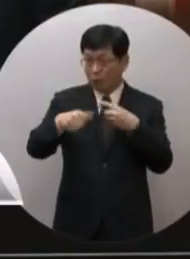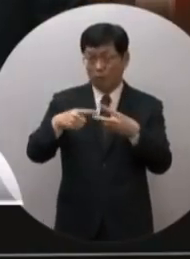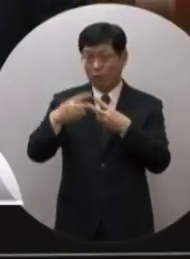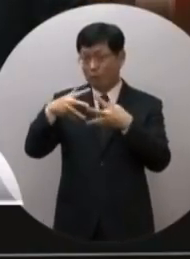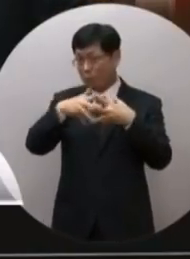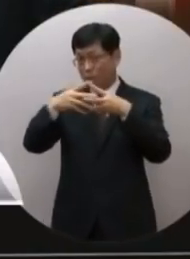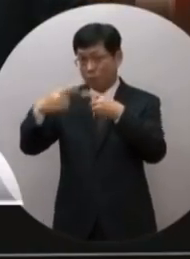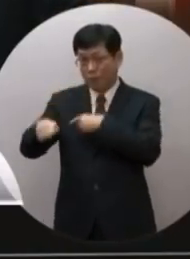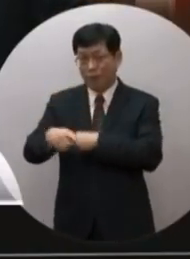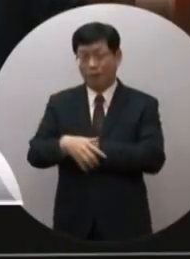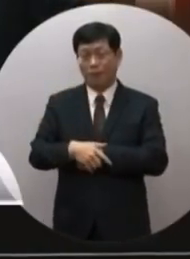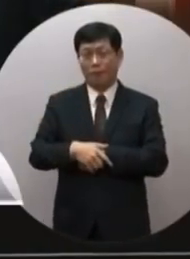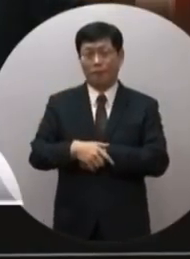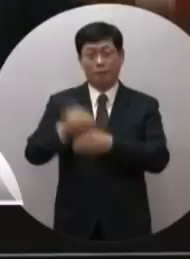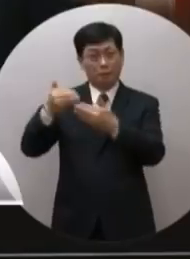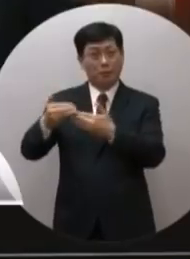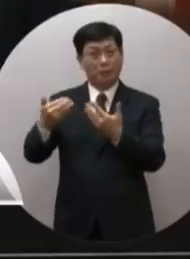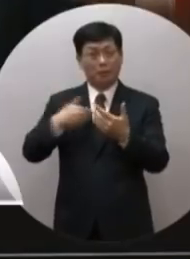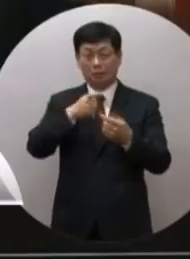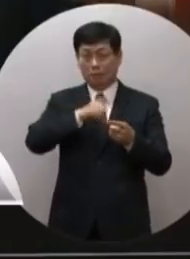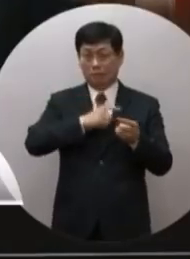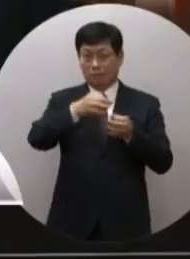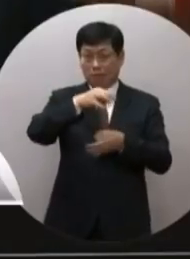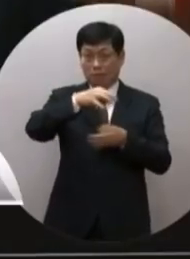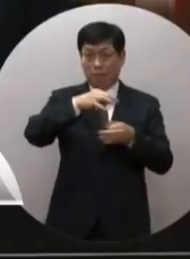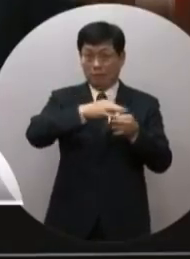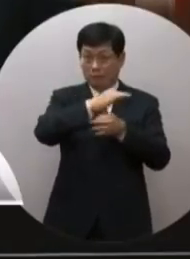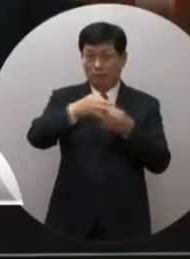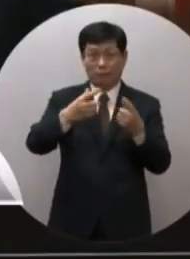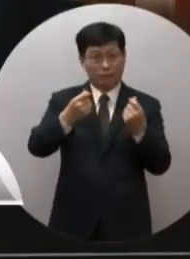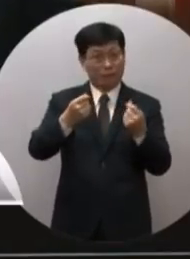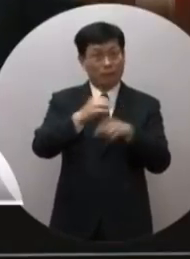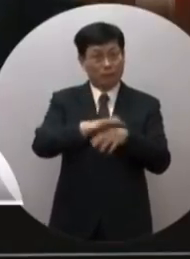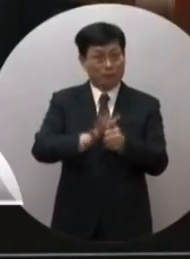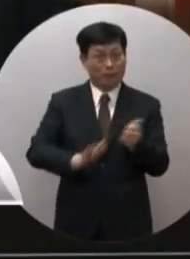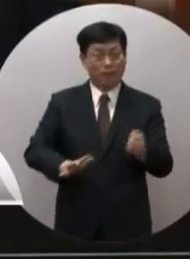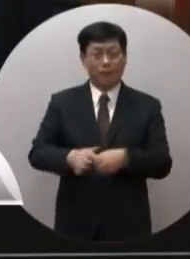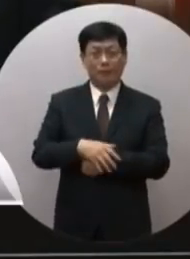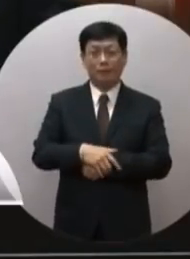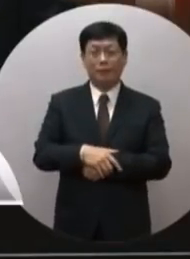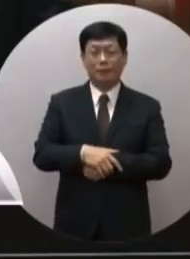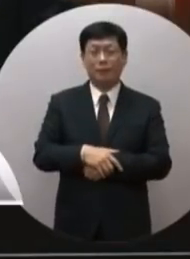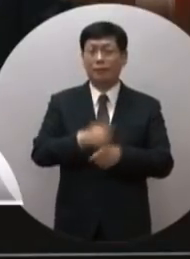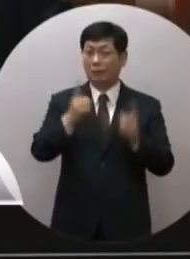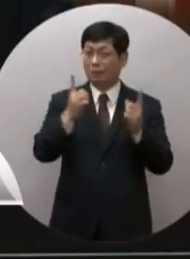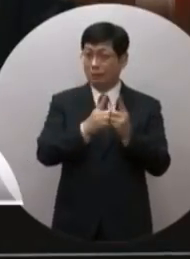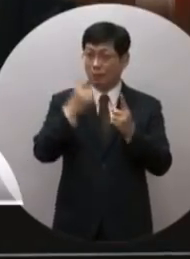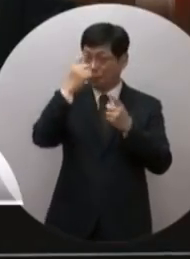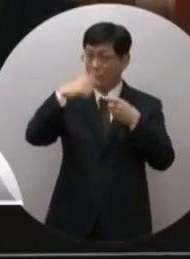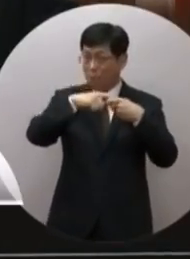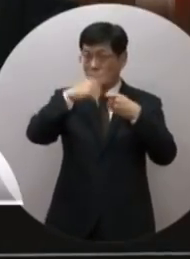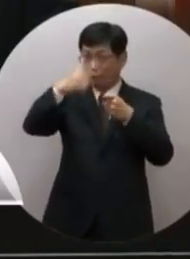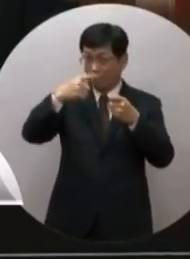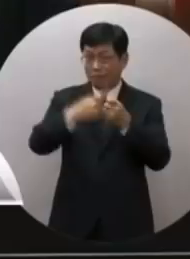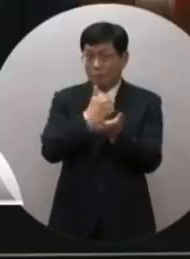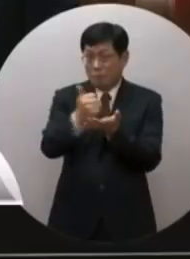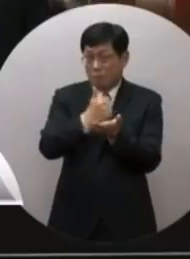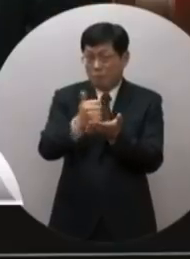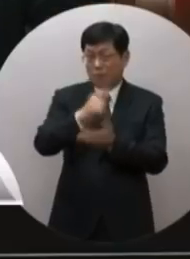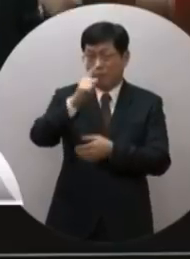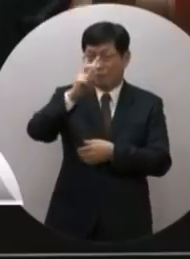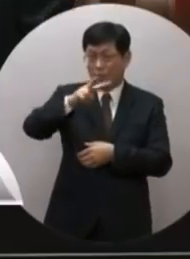国断裂，中国大陆的市场经济会如何？他对欧盟一年出超